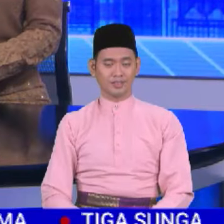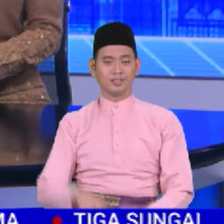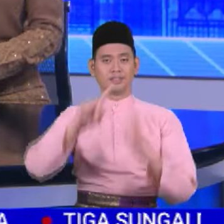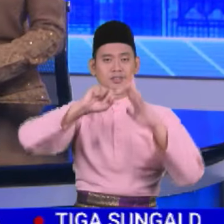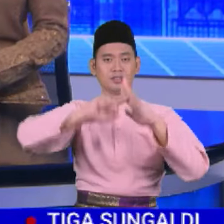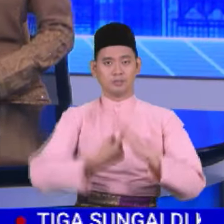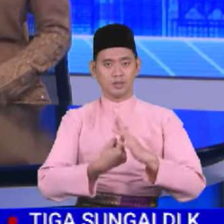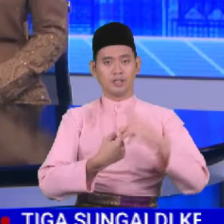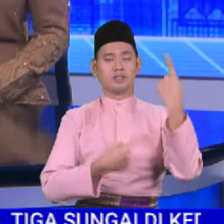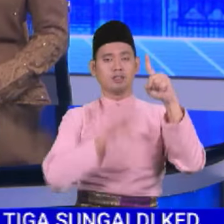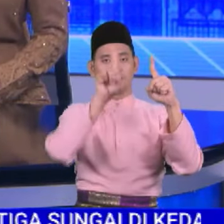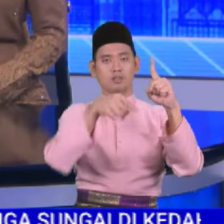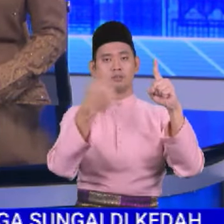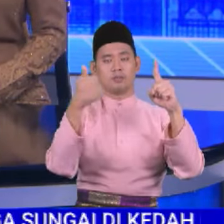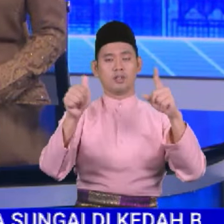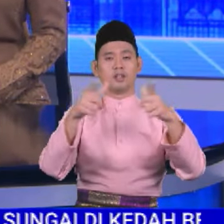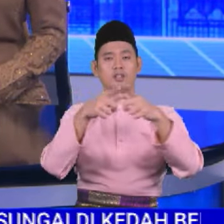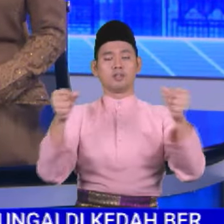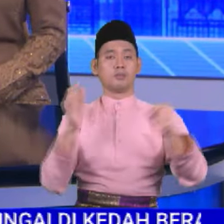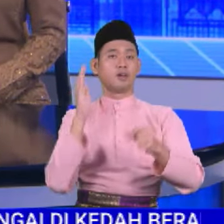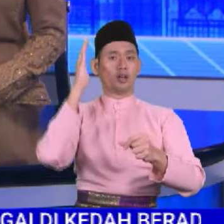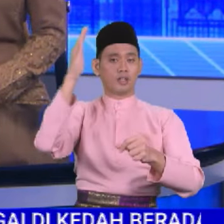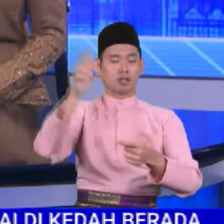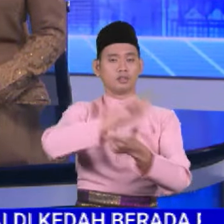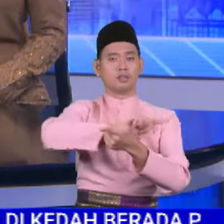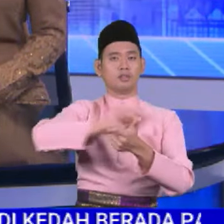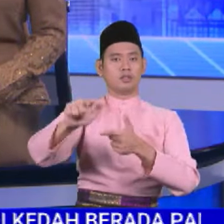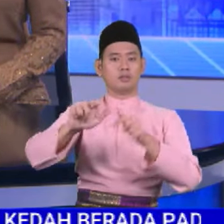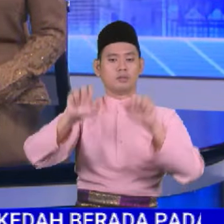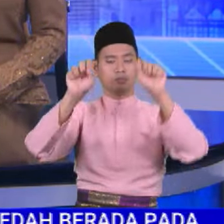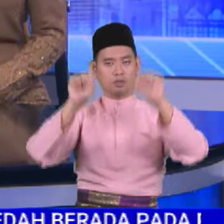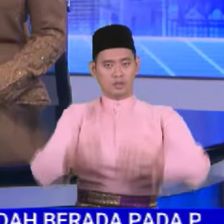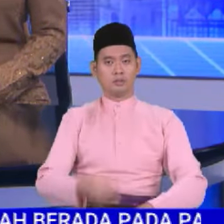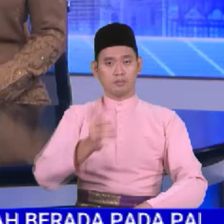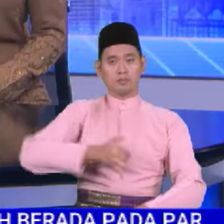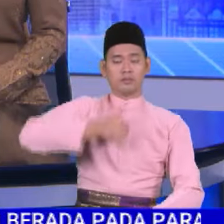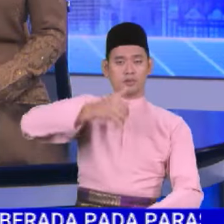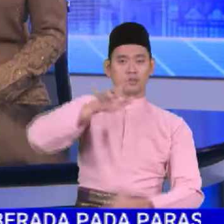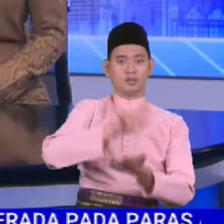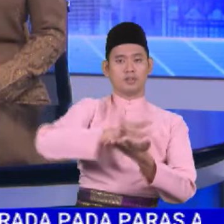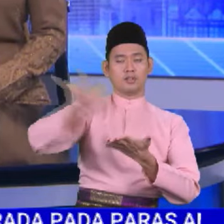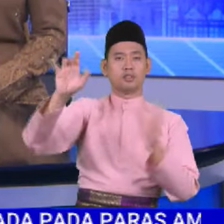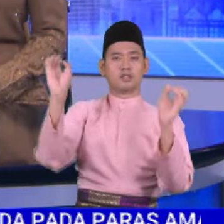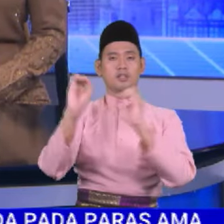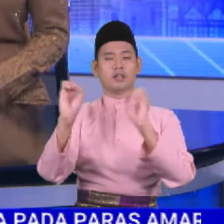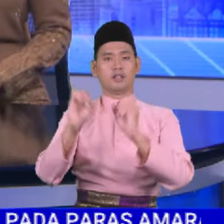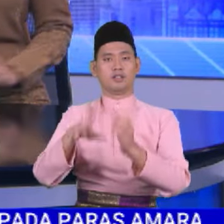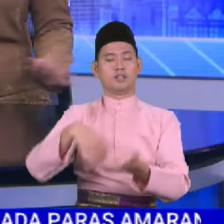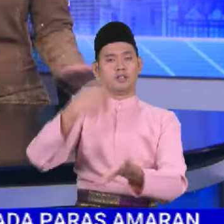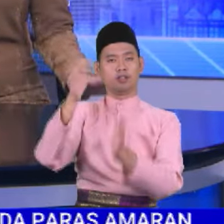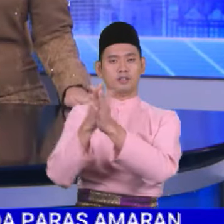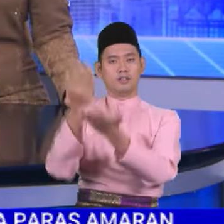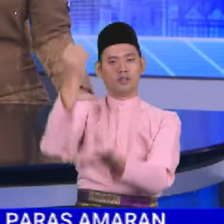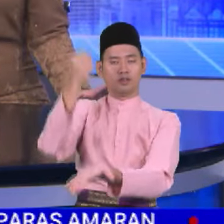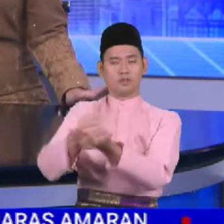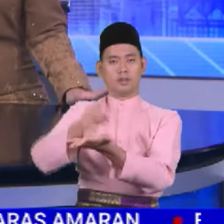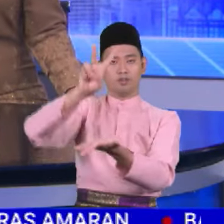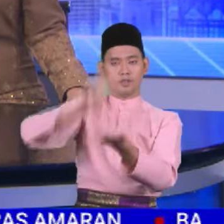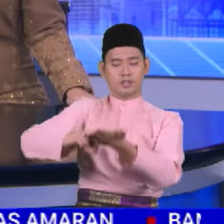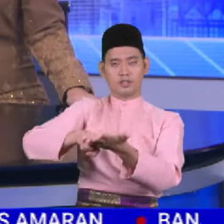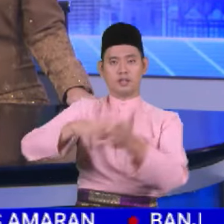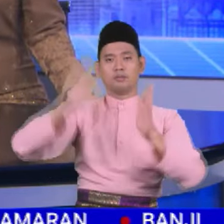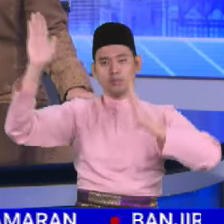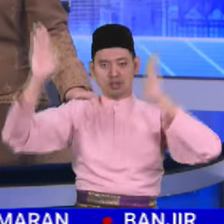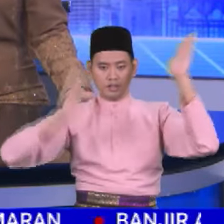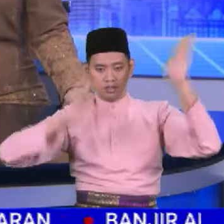Bermula 11 Oktober ini, Jepun bakal membenarkan pengembara solo dan perjalanan tanpa visa dari Malaysia ke negara berkenaan. Sehubungan